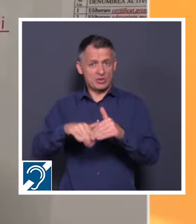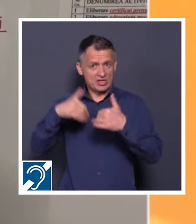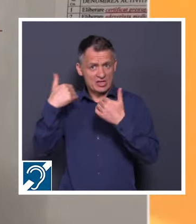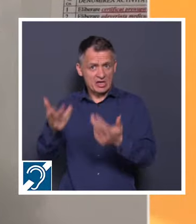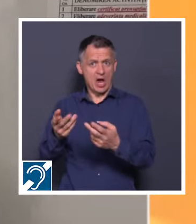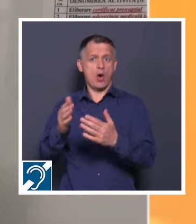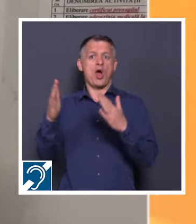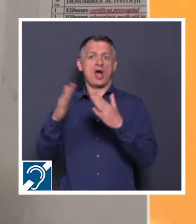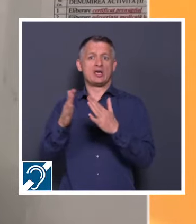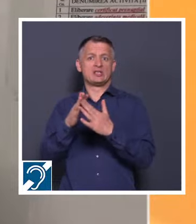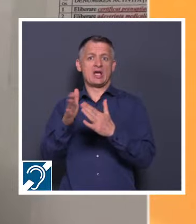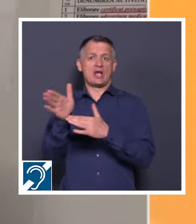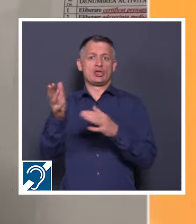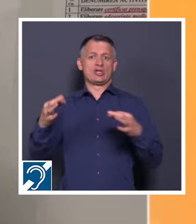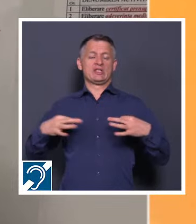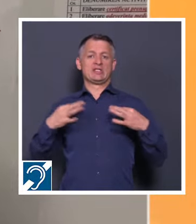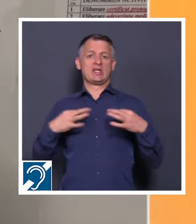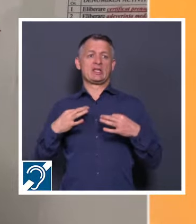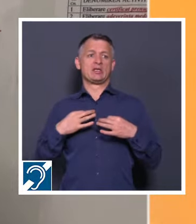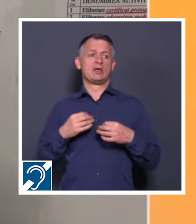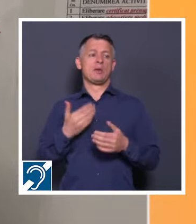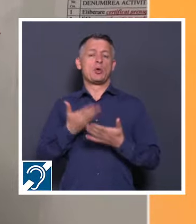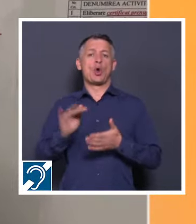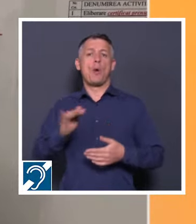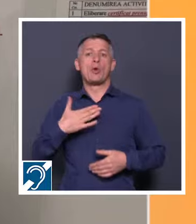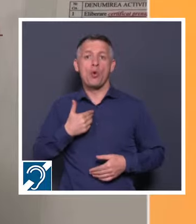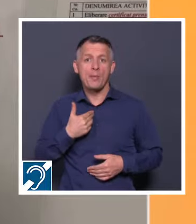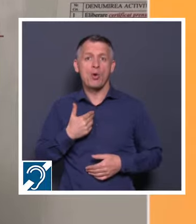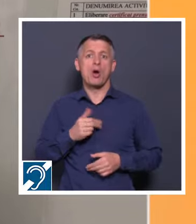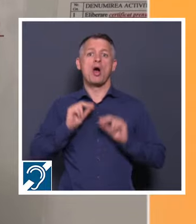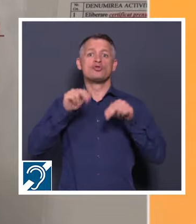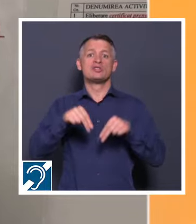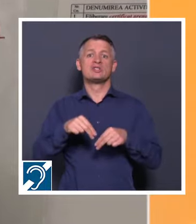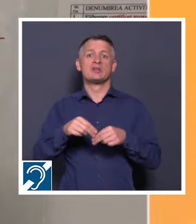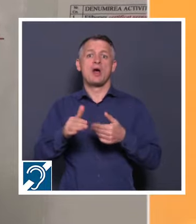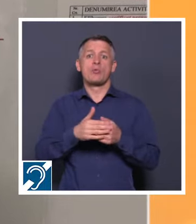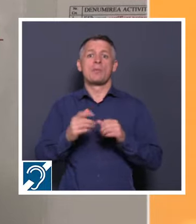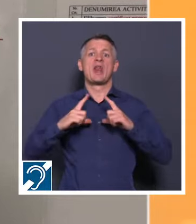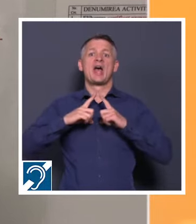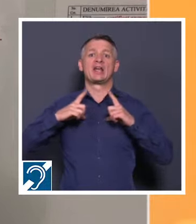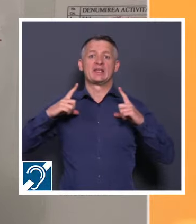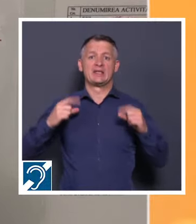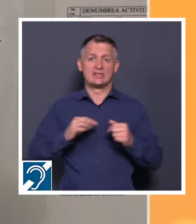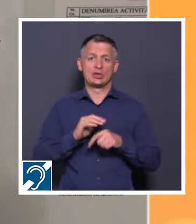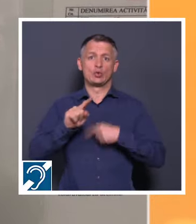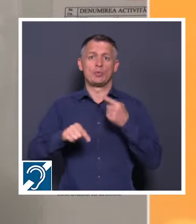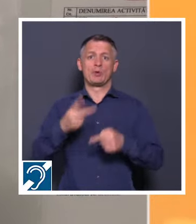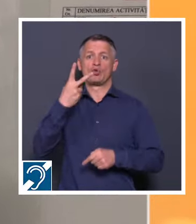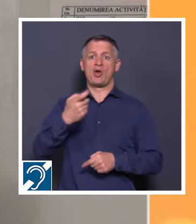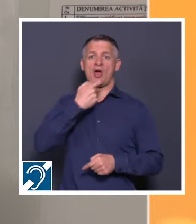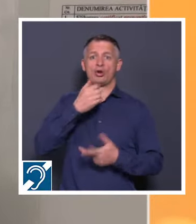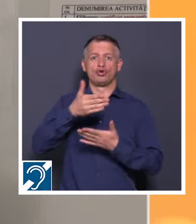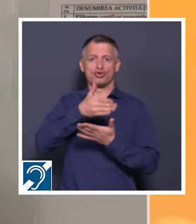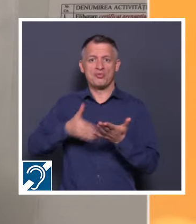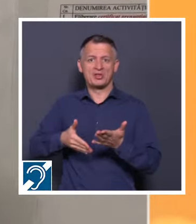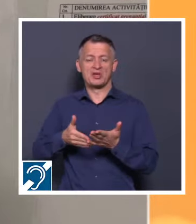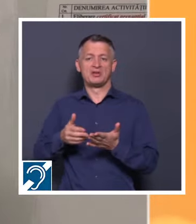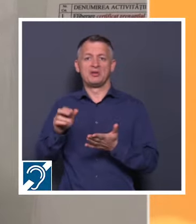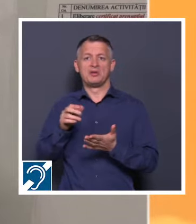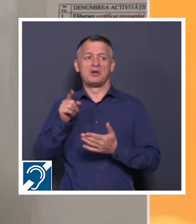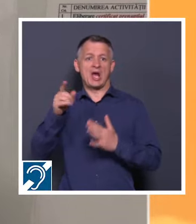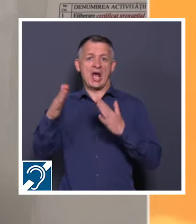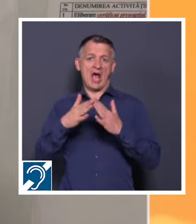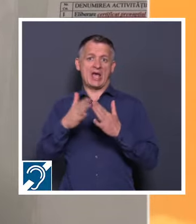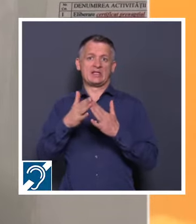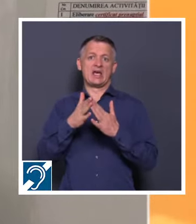copil când copilul aproape că ajunsese la grădiniță. Da? Deci după 2 ani jumate nu se